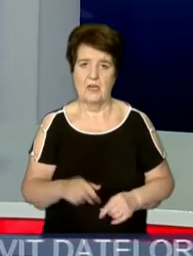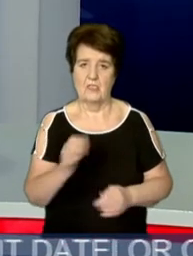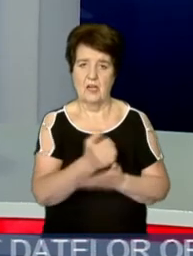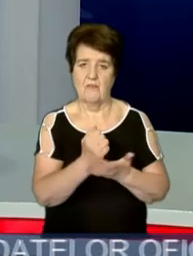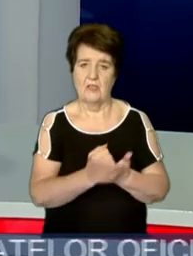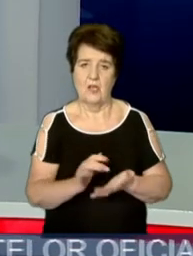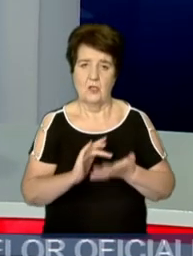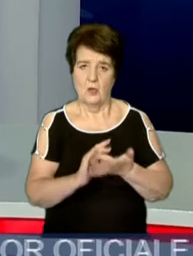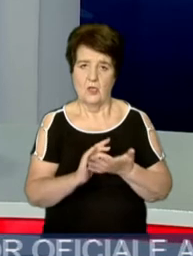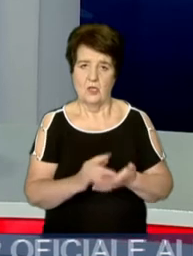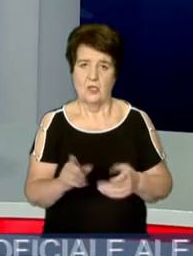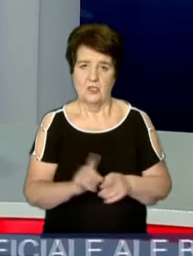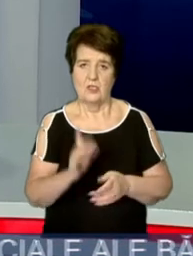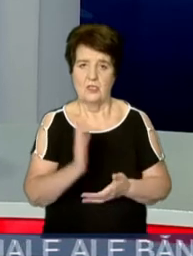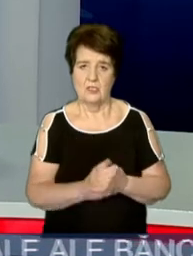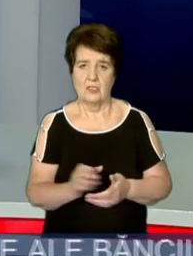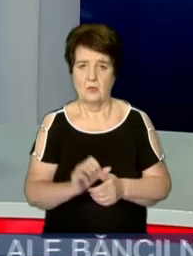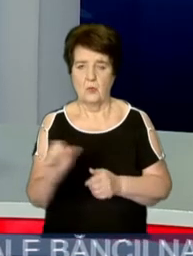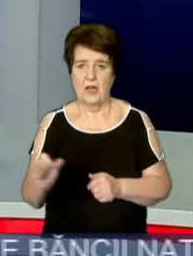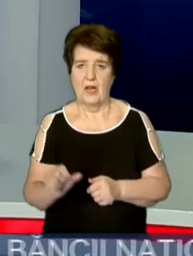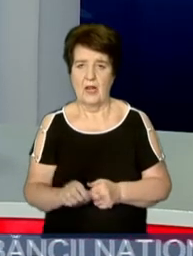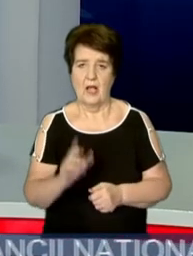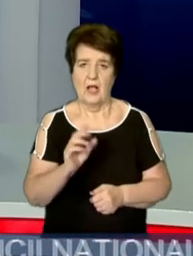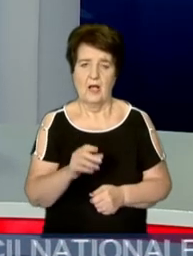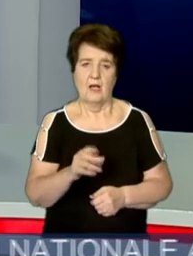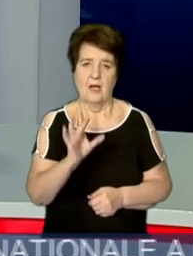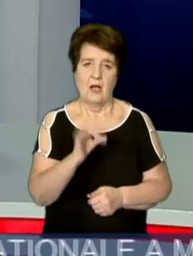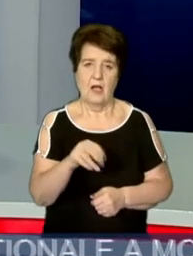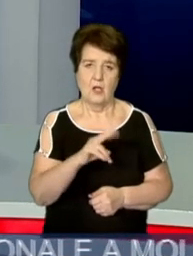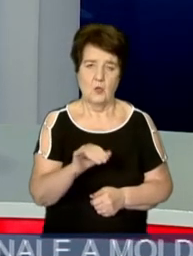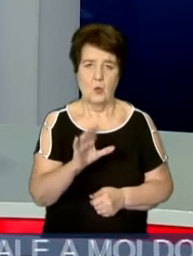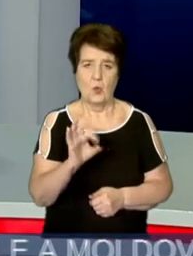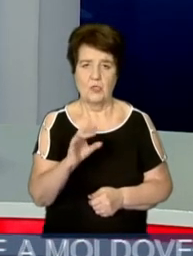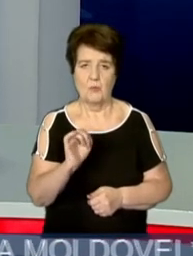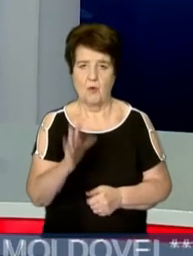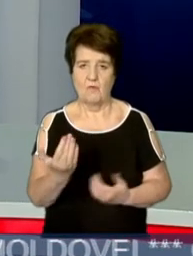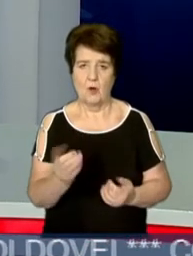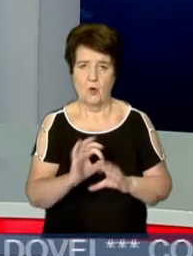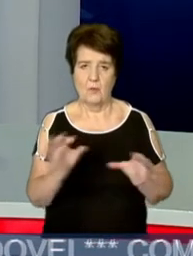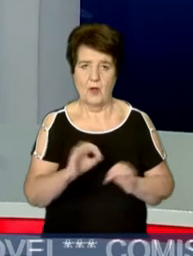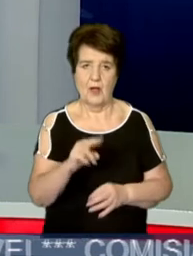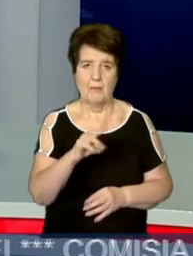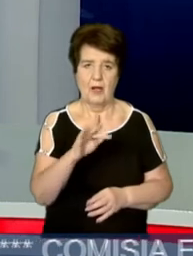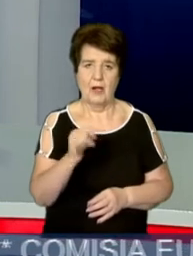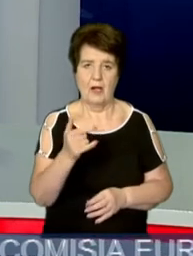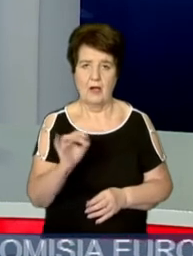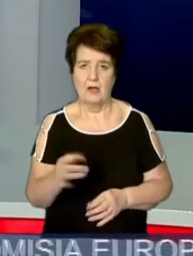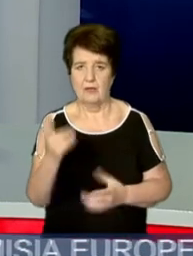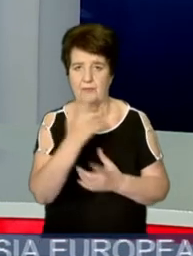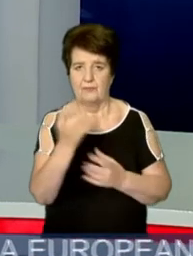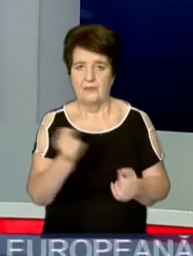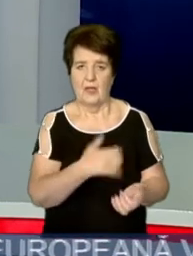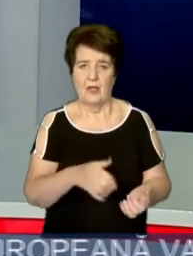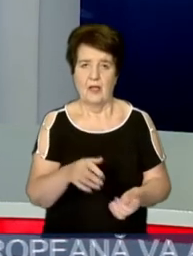vizelor turistice, dar sunt și unele excepții. Colegul meu, Radu Osipov, are mai multe detalii de la Praga, unde are loc reuniunea informală